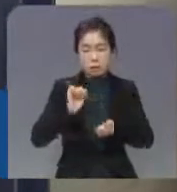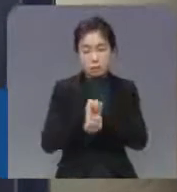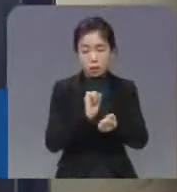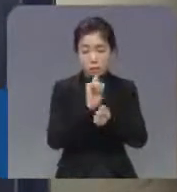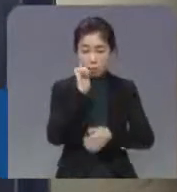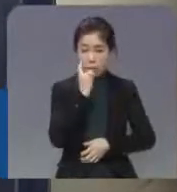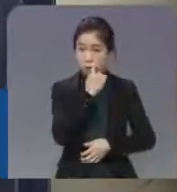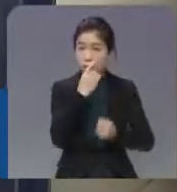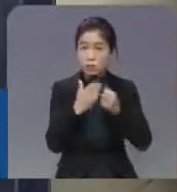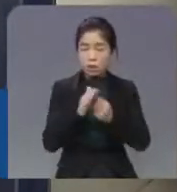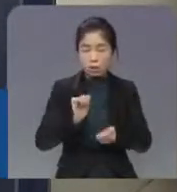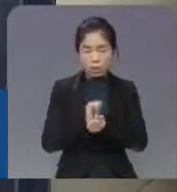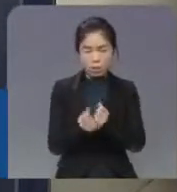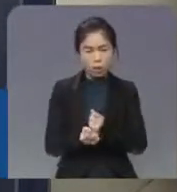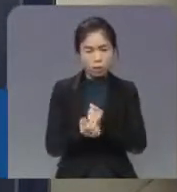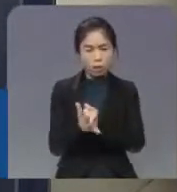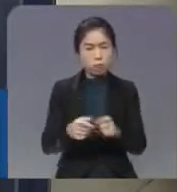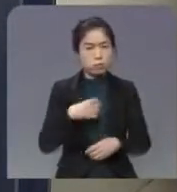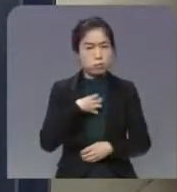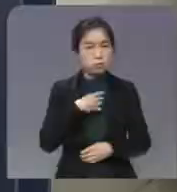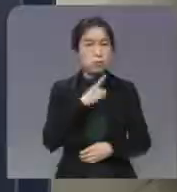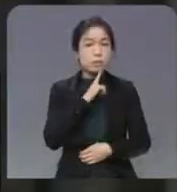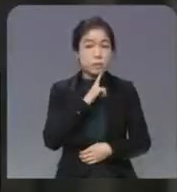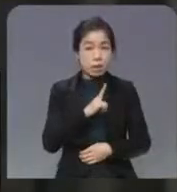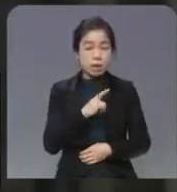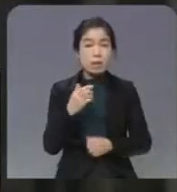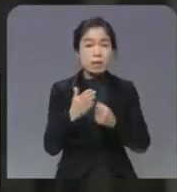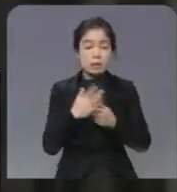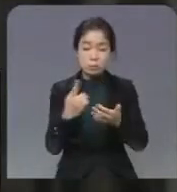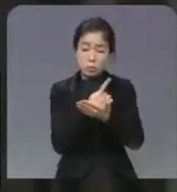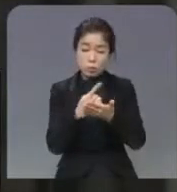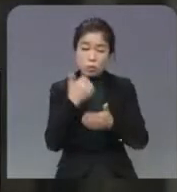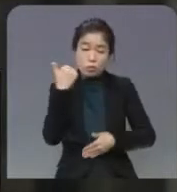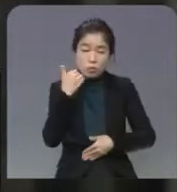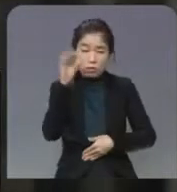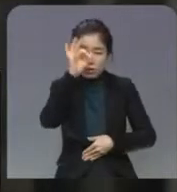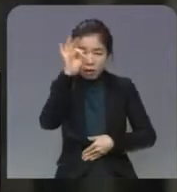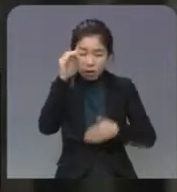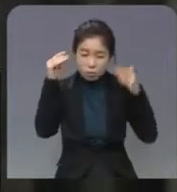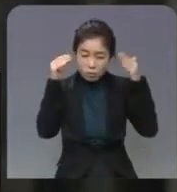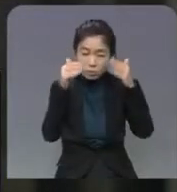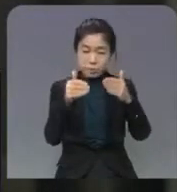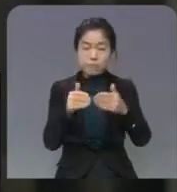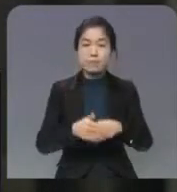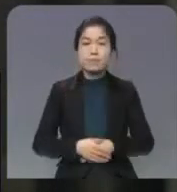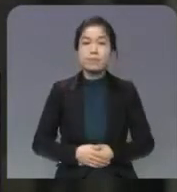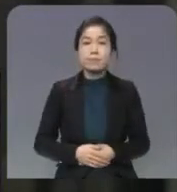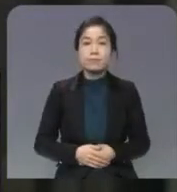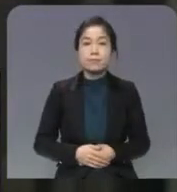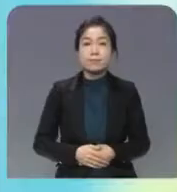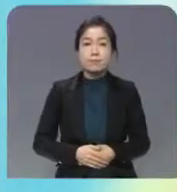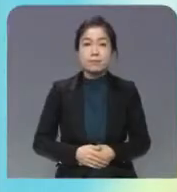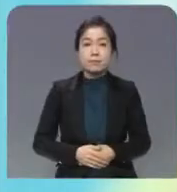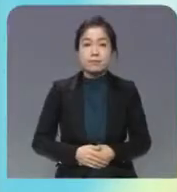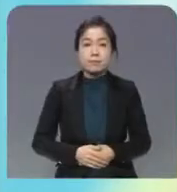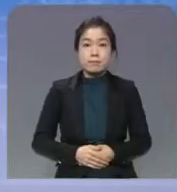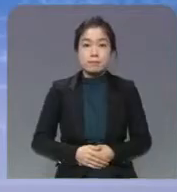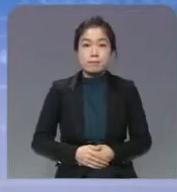따라 감염 확산 우려가 있을 것으로 보고 접촉자 파악 등에 주력하고 있습니다.